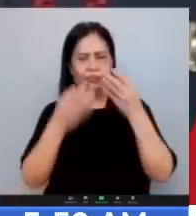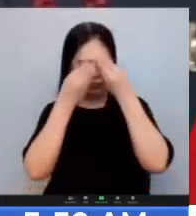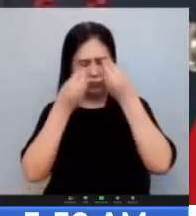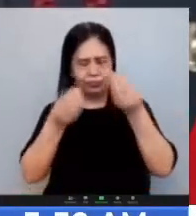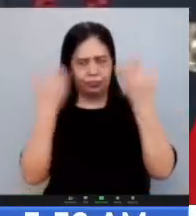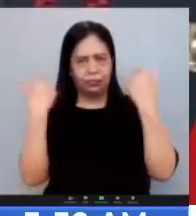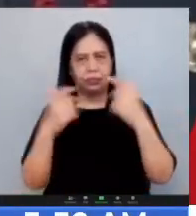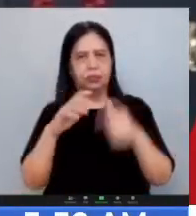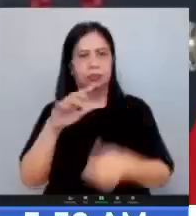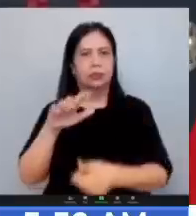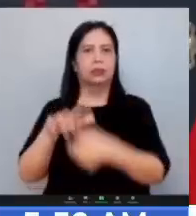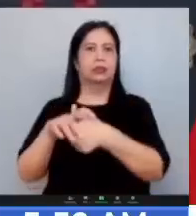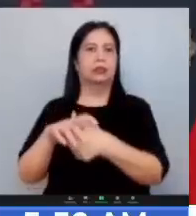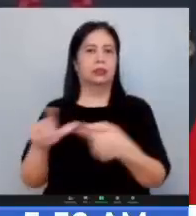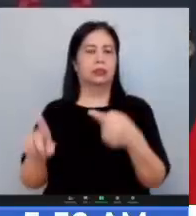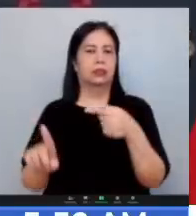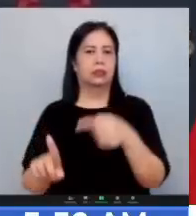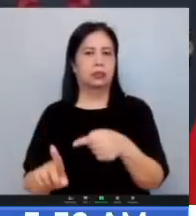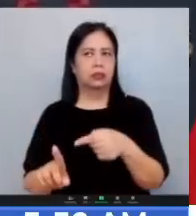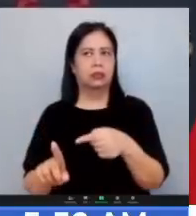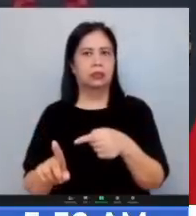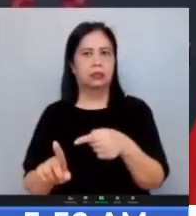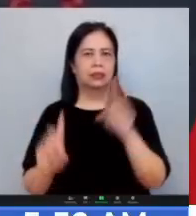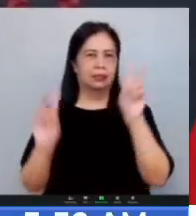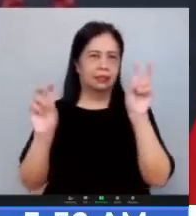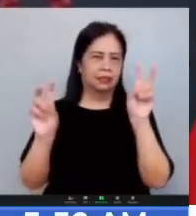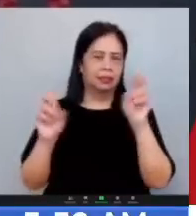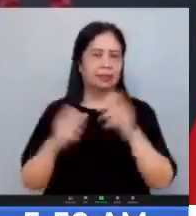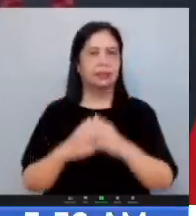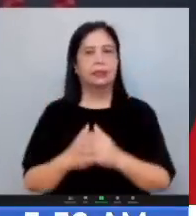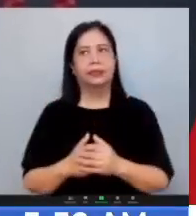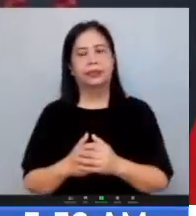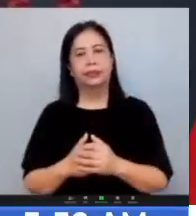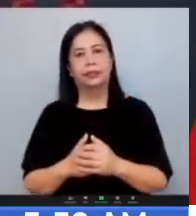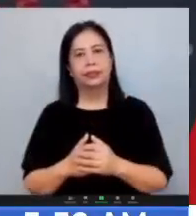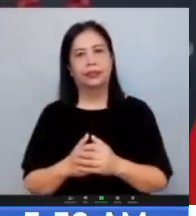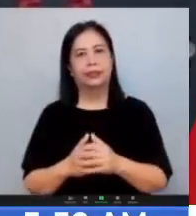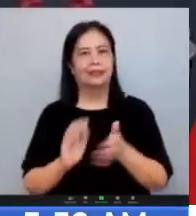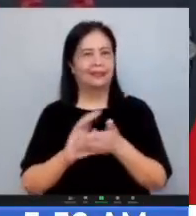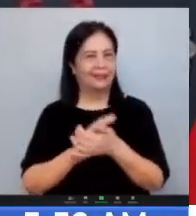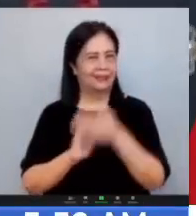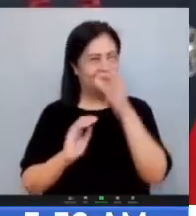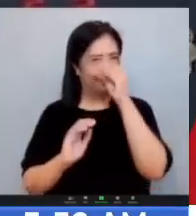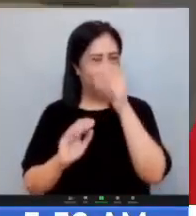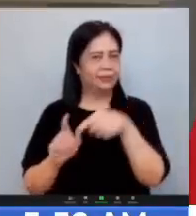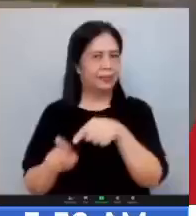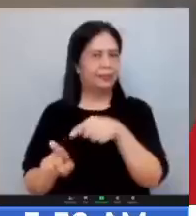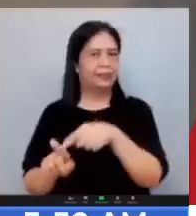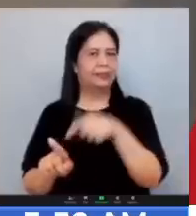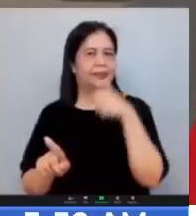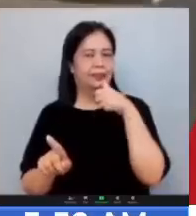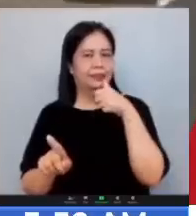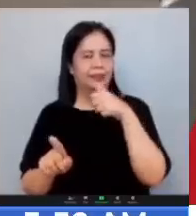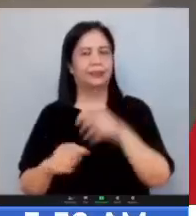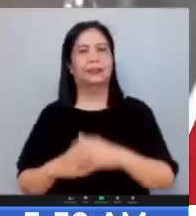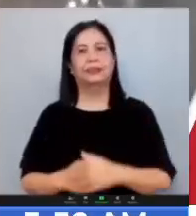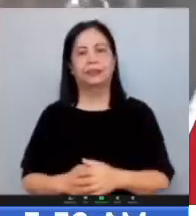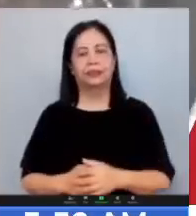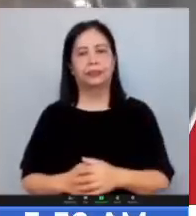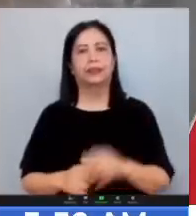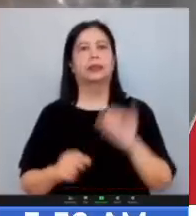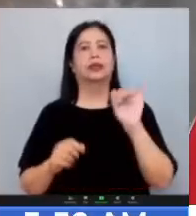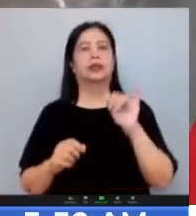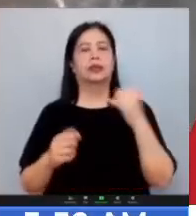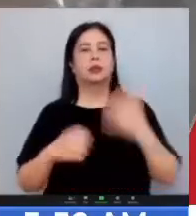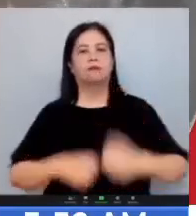yung allegedly third party nitong biktima. Doon na raw naglabas ng kitchen